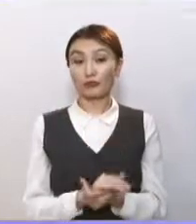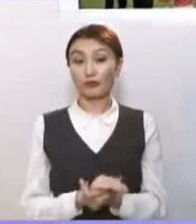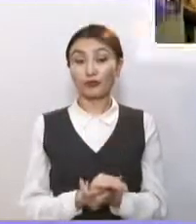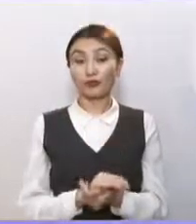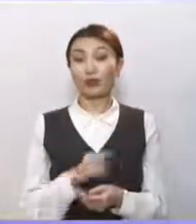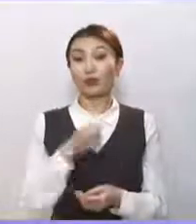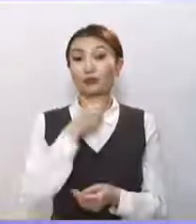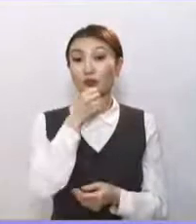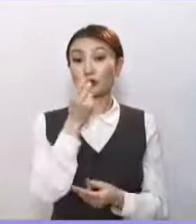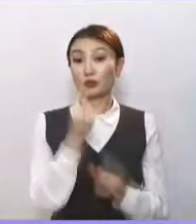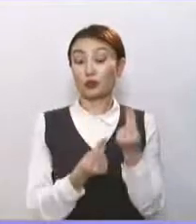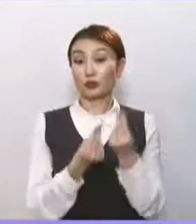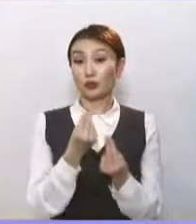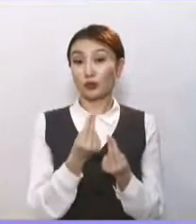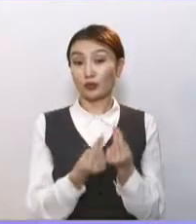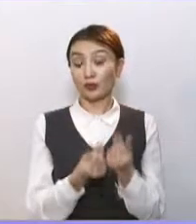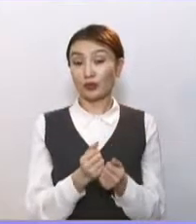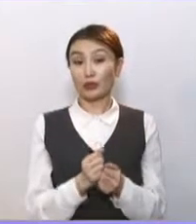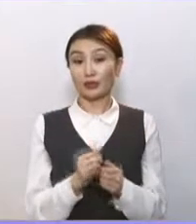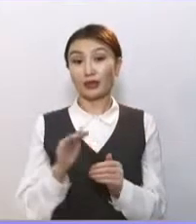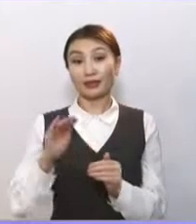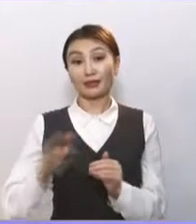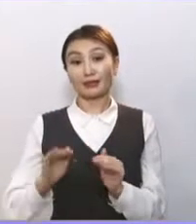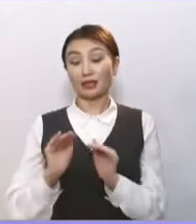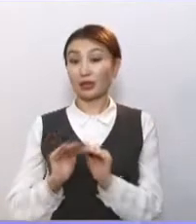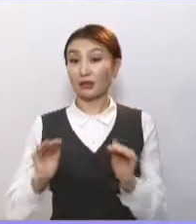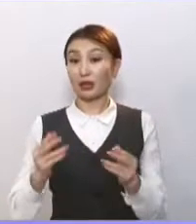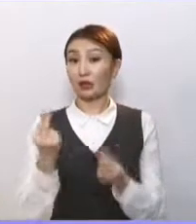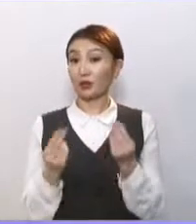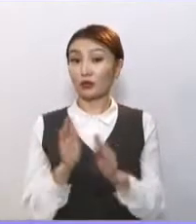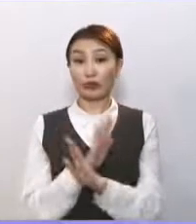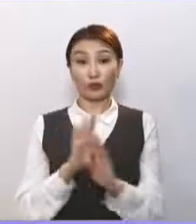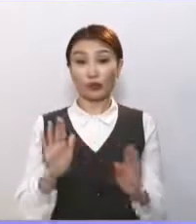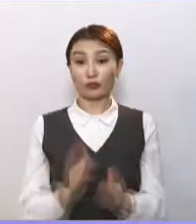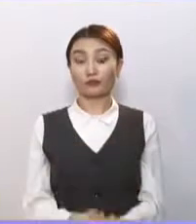Демек, чоңдор ойногон оюндарды кичинекей балдар ойнобойт.